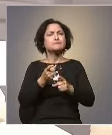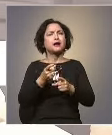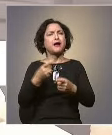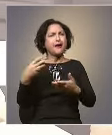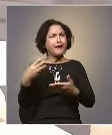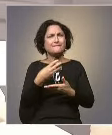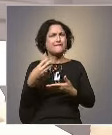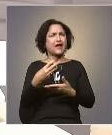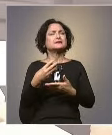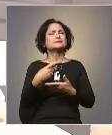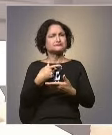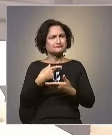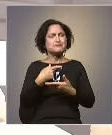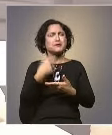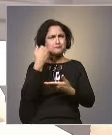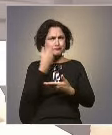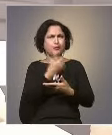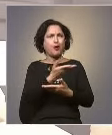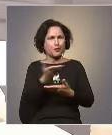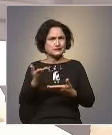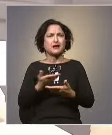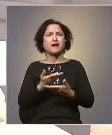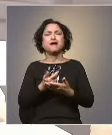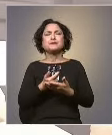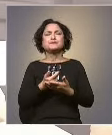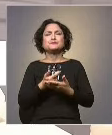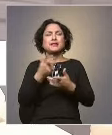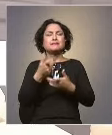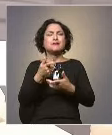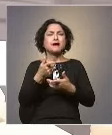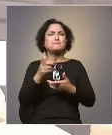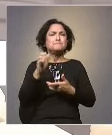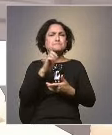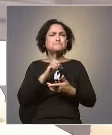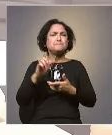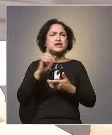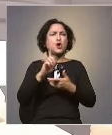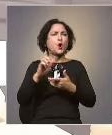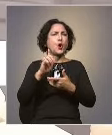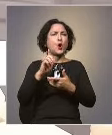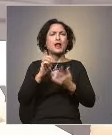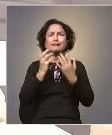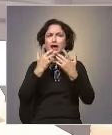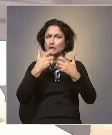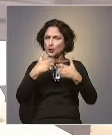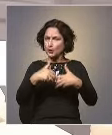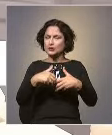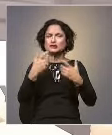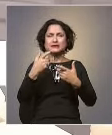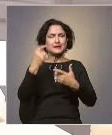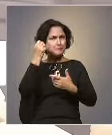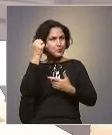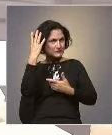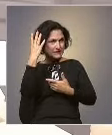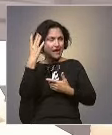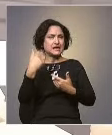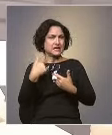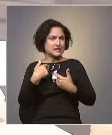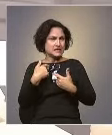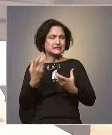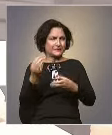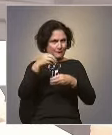нея. И това е благодарение именно на биотехнологичните ни познания и разработки, които имаме в катедрата. Успяхме, нали, да